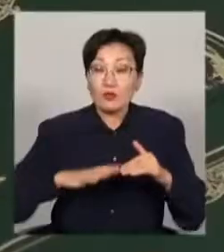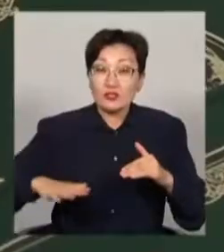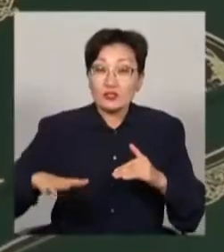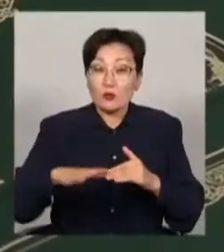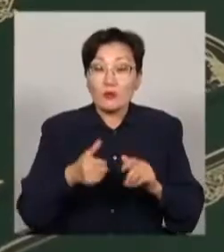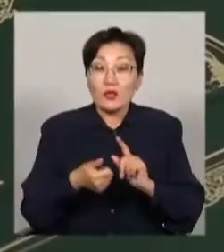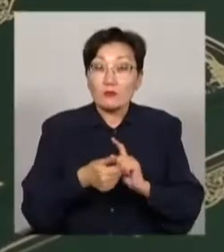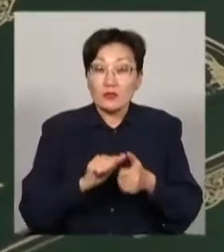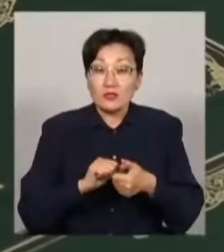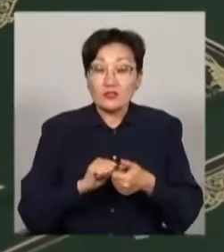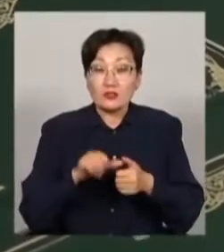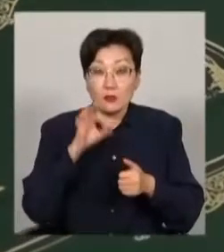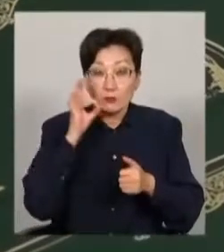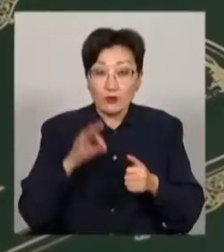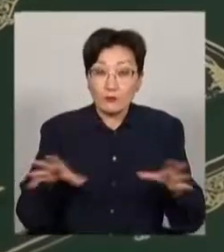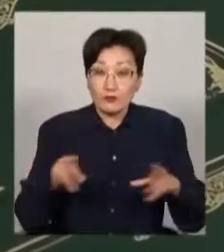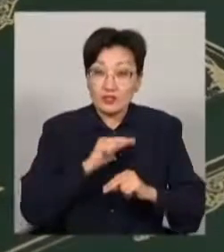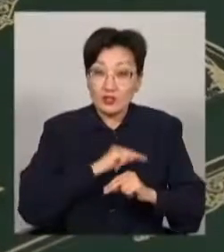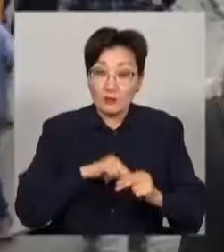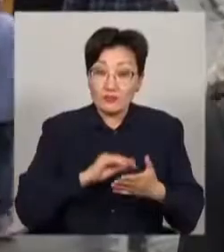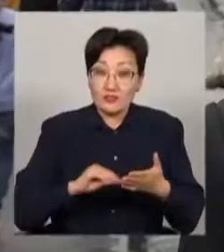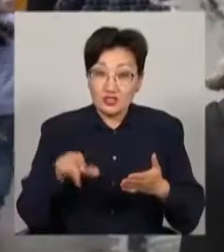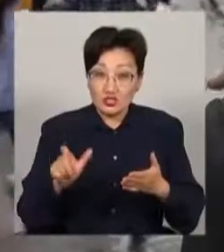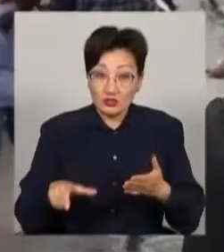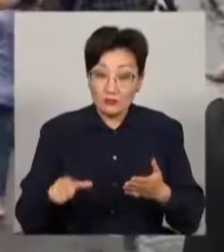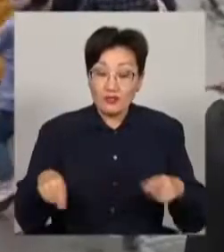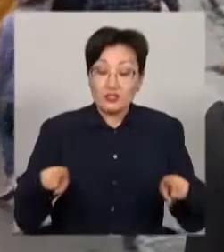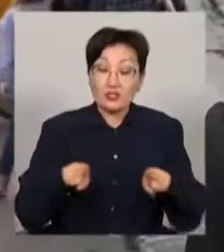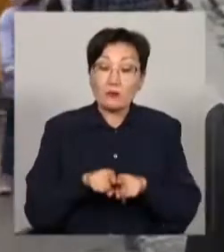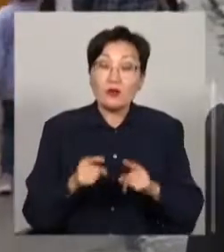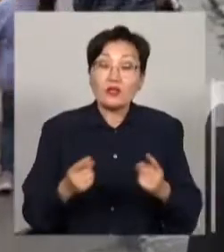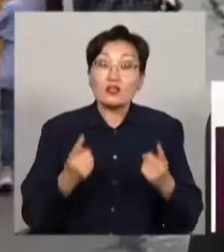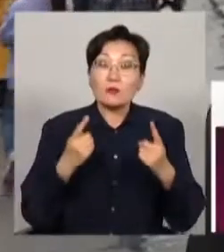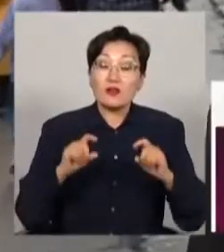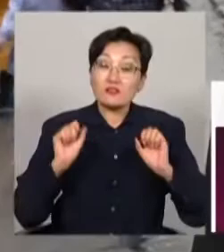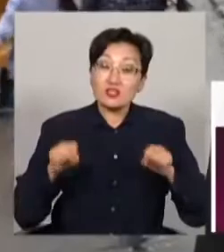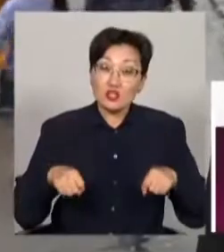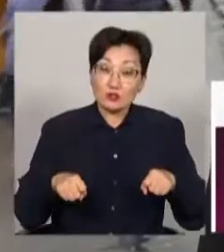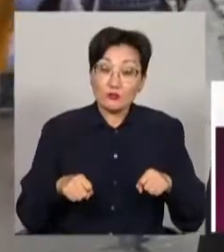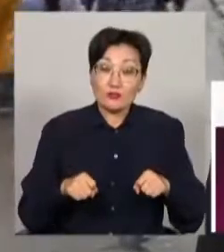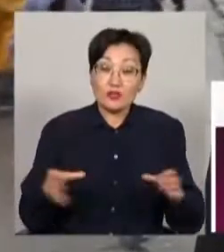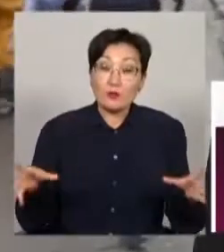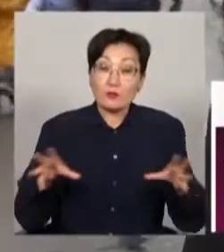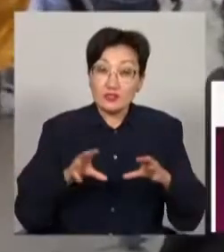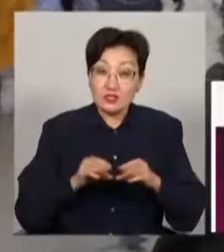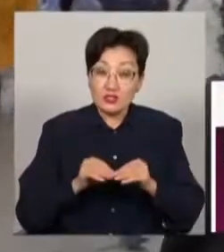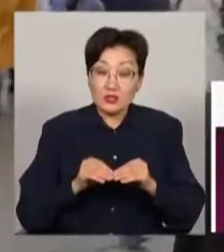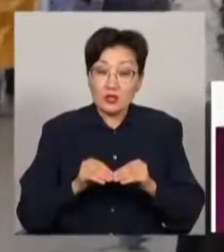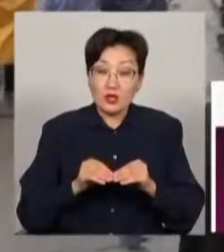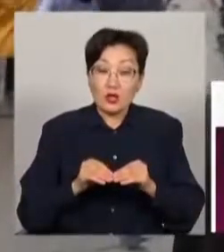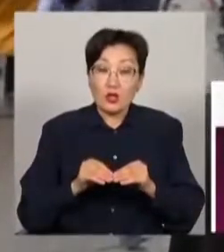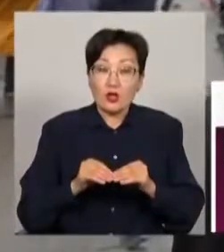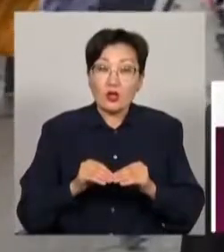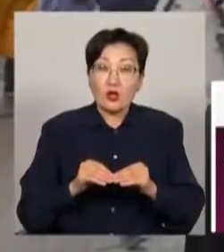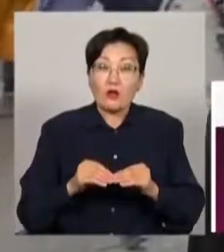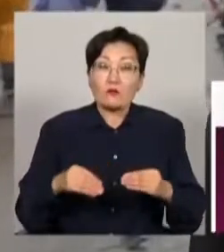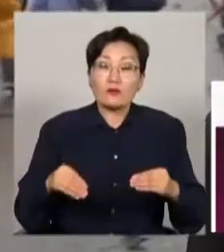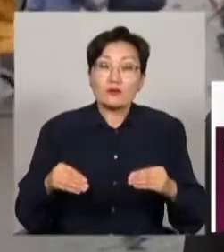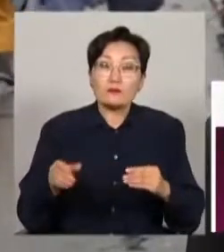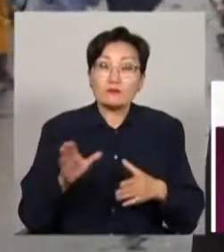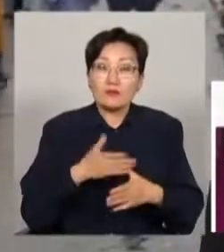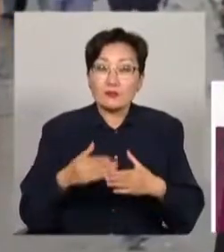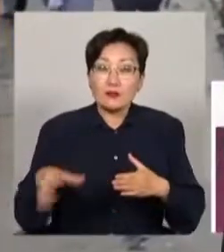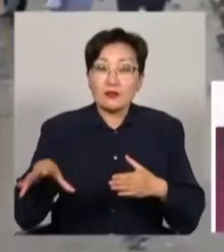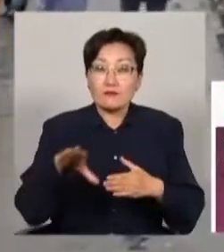по обмену опытом с коллегами-писателями. Это такая большая возможность объединить, поймать вот эту коллаборацию между